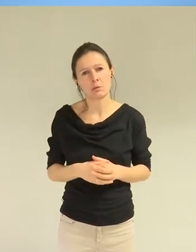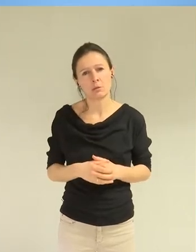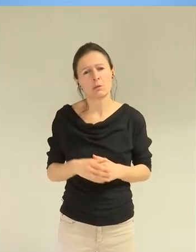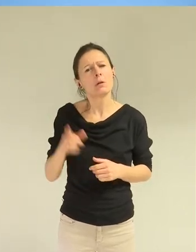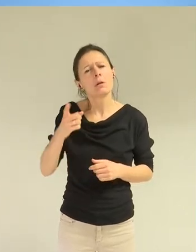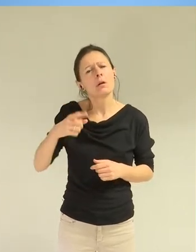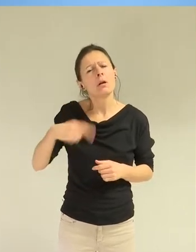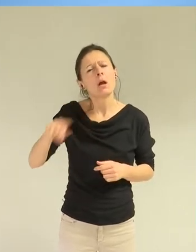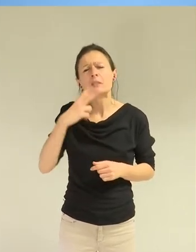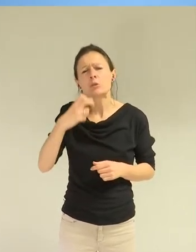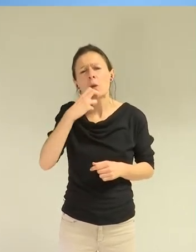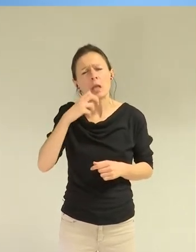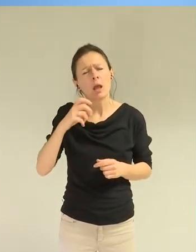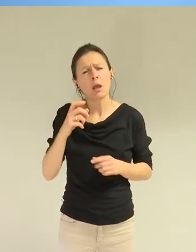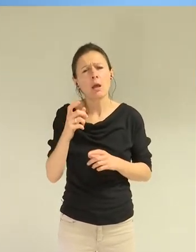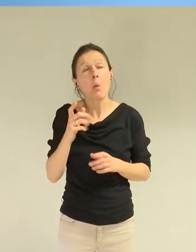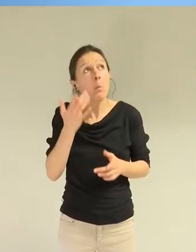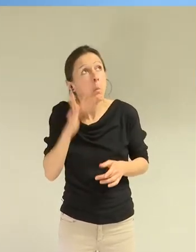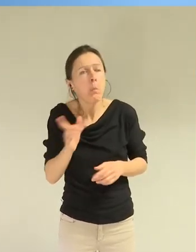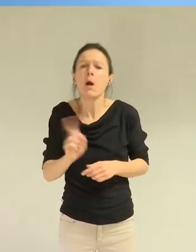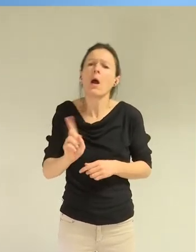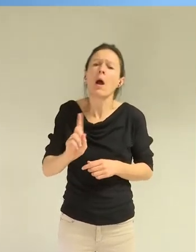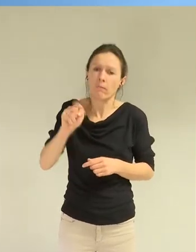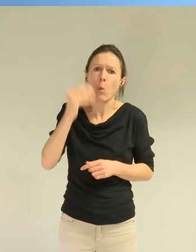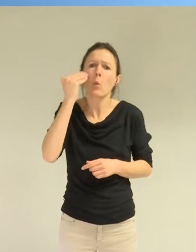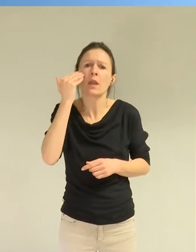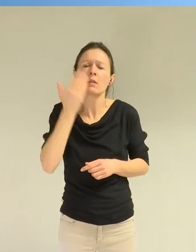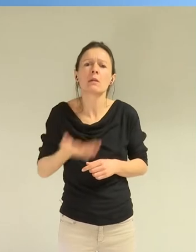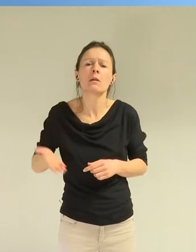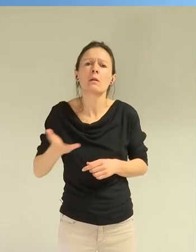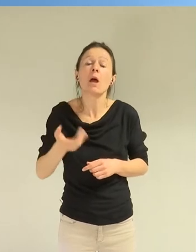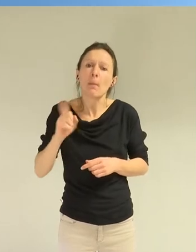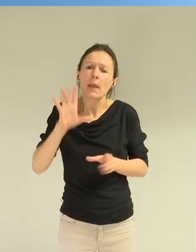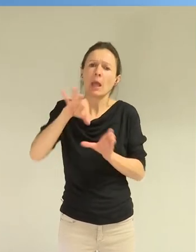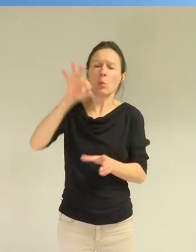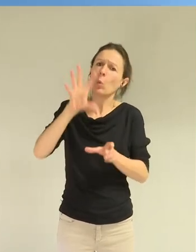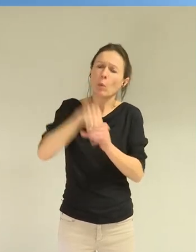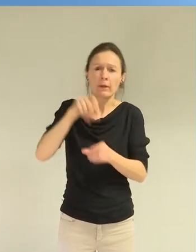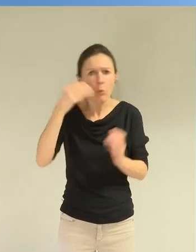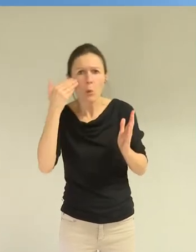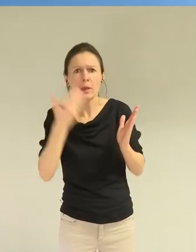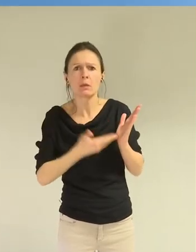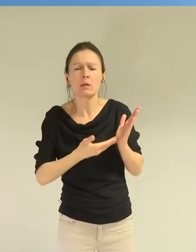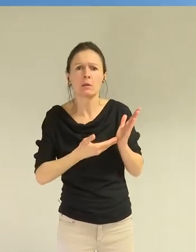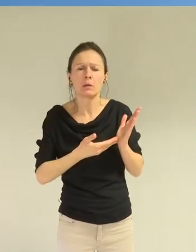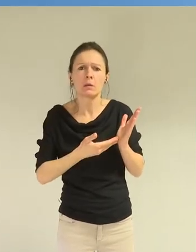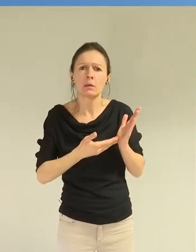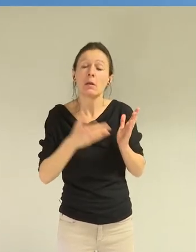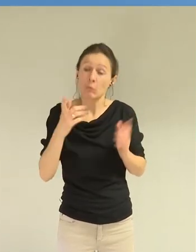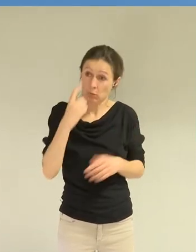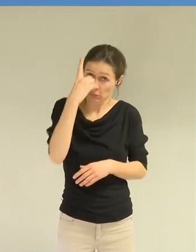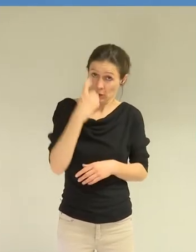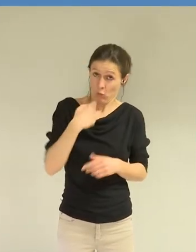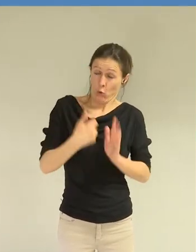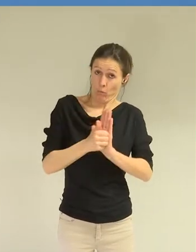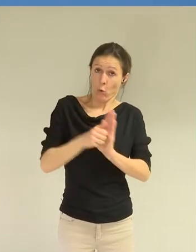il en va de même madame pour tous les élus de la république pour ma part puisque vous m'interrogez sur mon